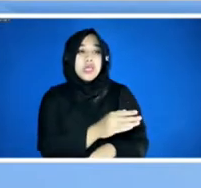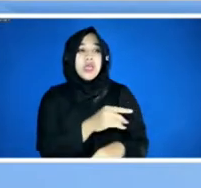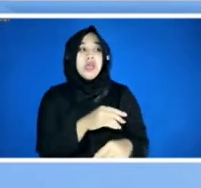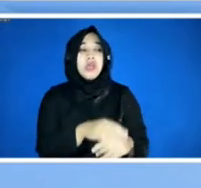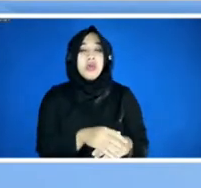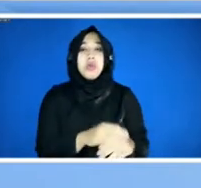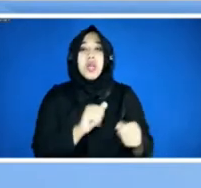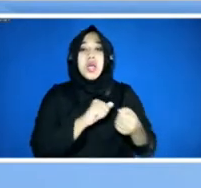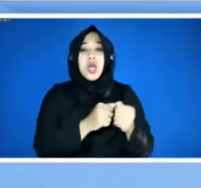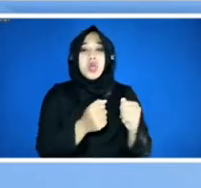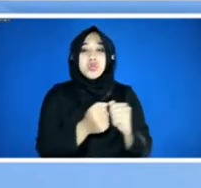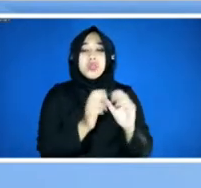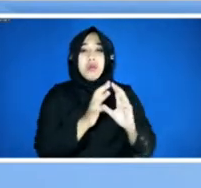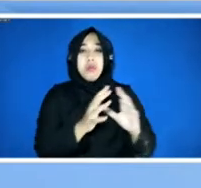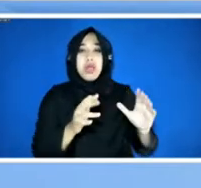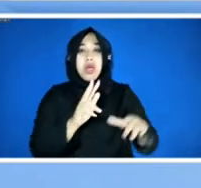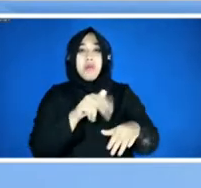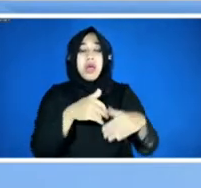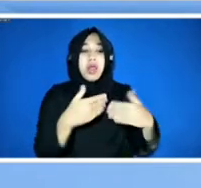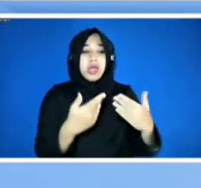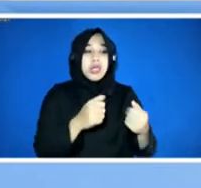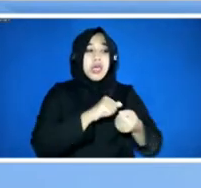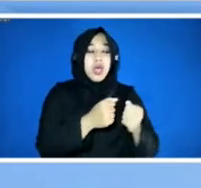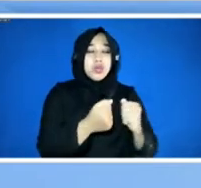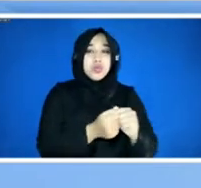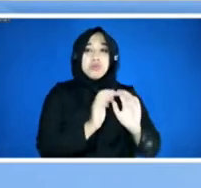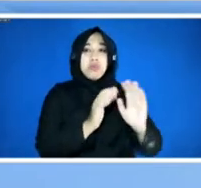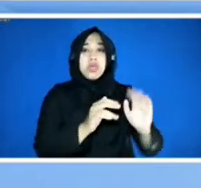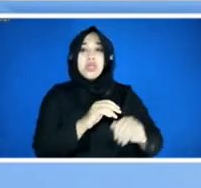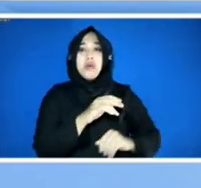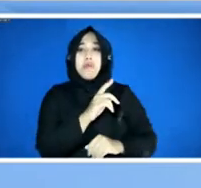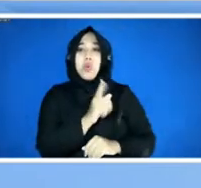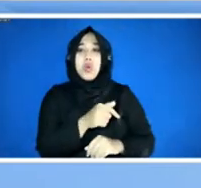terlalu banyak. Apalagi terjadi ketika banyak penggunaan